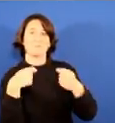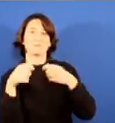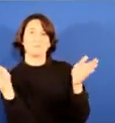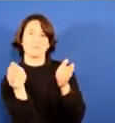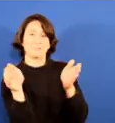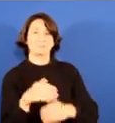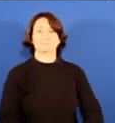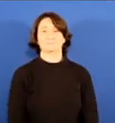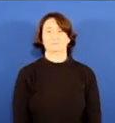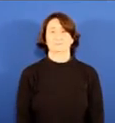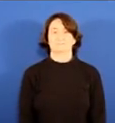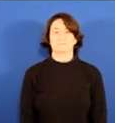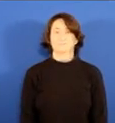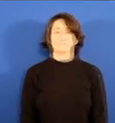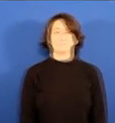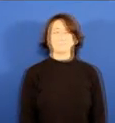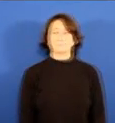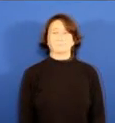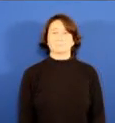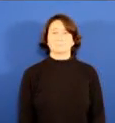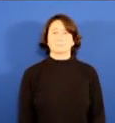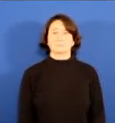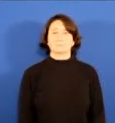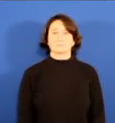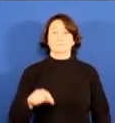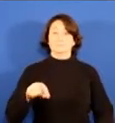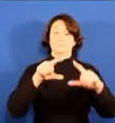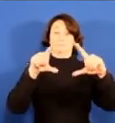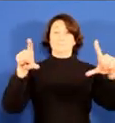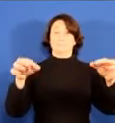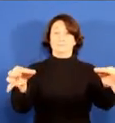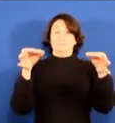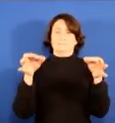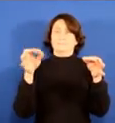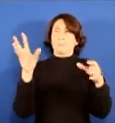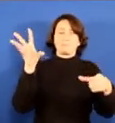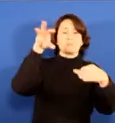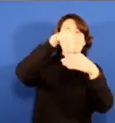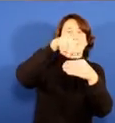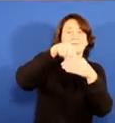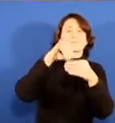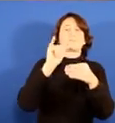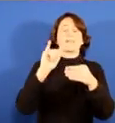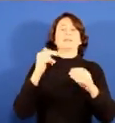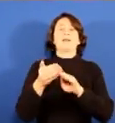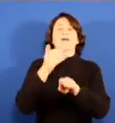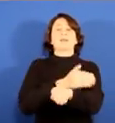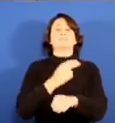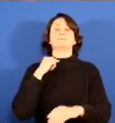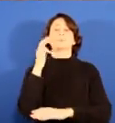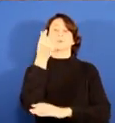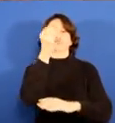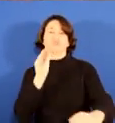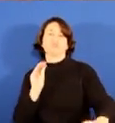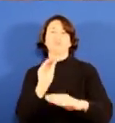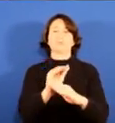du Bizkaiko hiri komertzioetan edo herri eta hirietatik hurbil dauden komertzioetan erosketak egiteko. BBKko